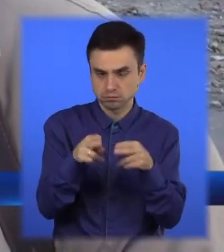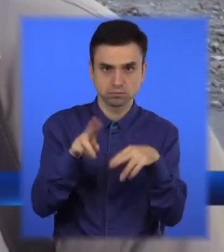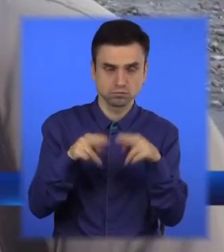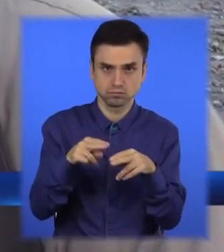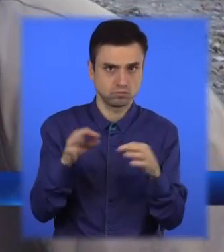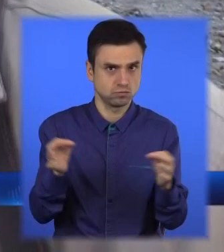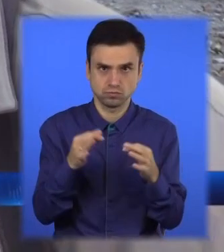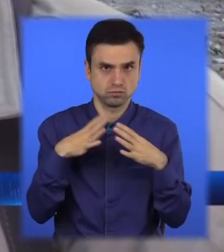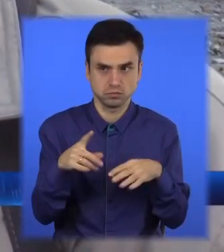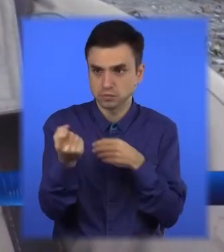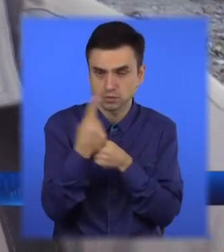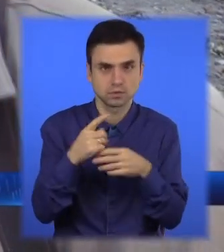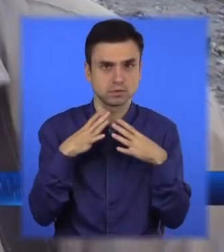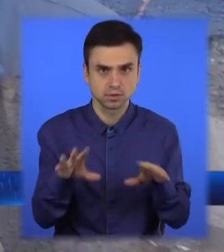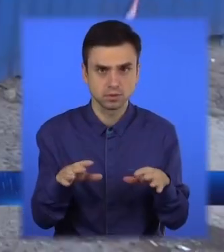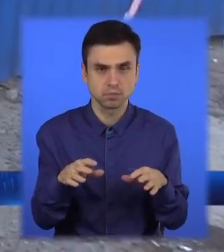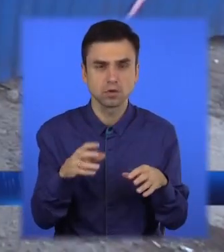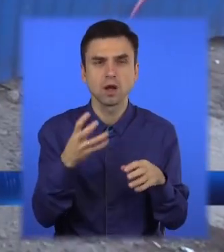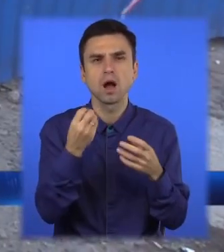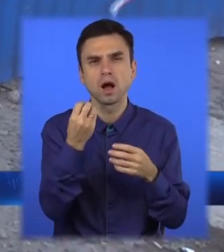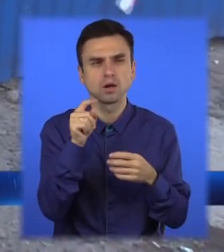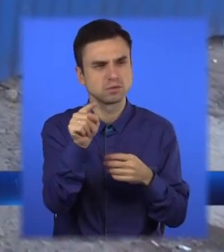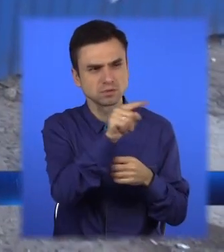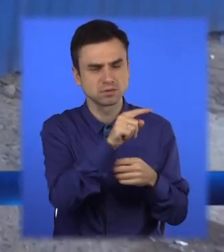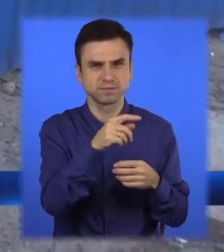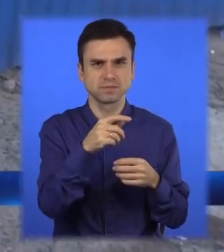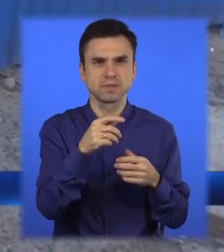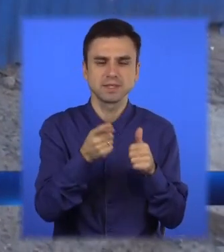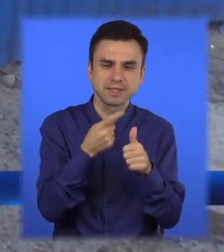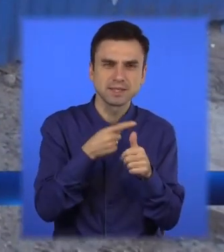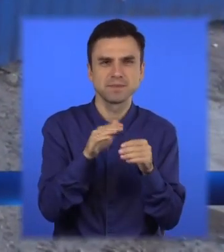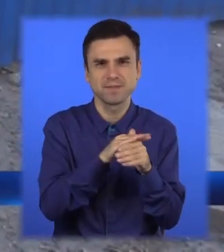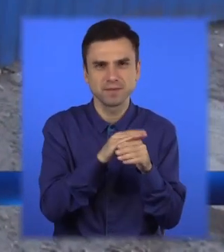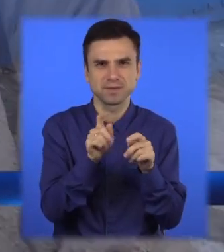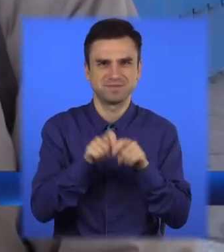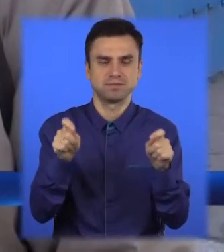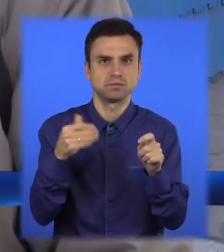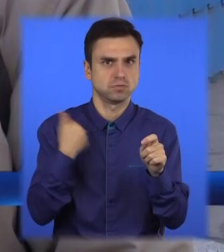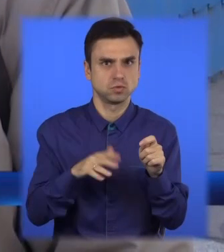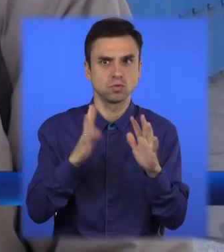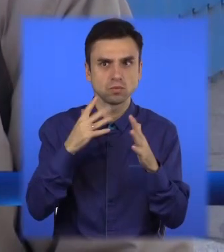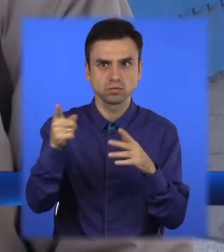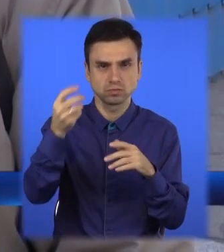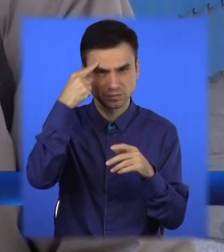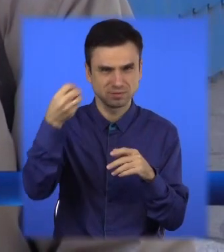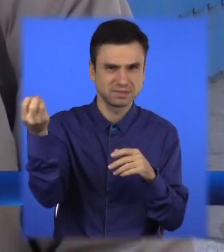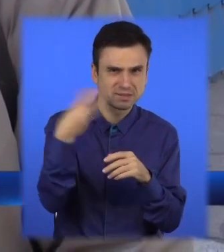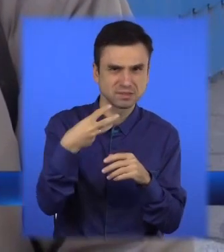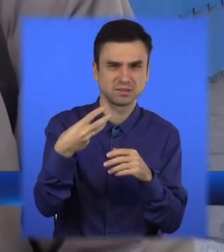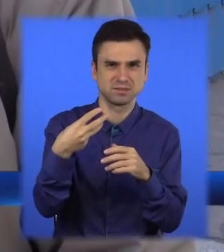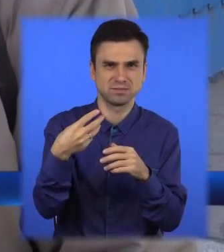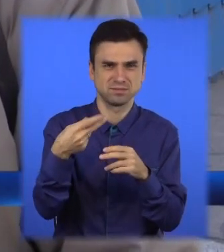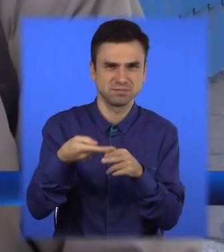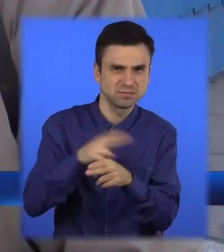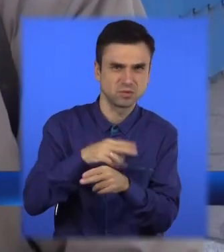взагалі підприємці так бояться помсти Короля, що навіть не називають своїх імен та прізвищ. Товариство з обмеженою відповідальністю